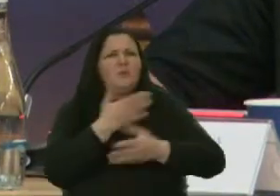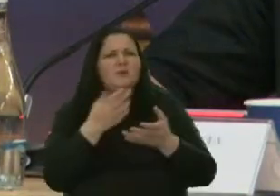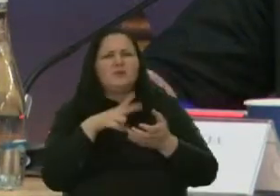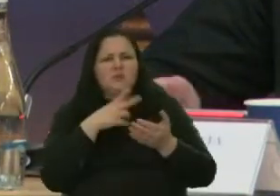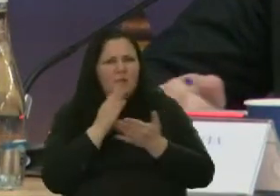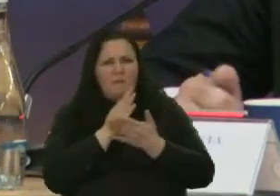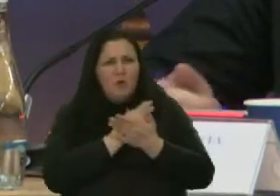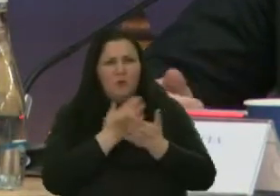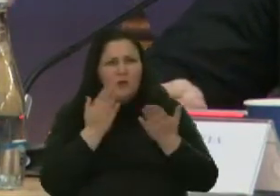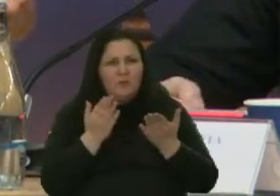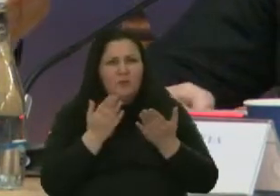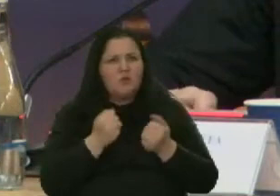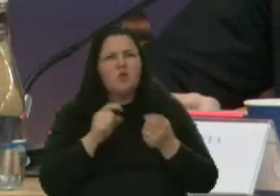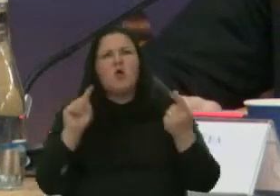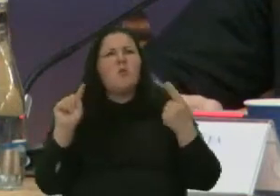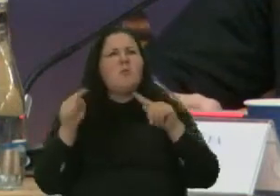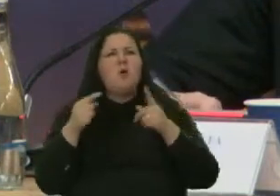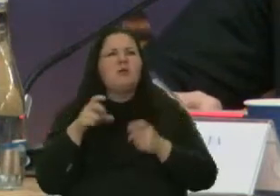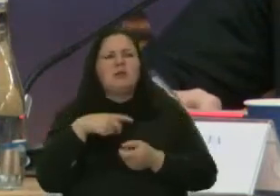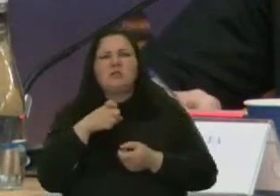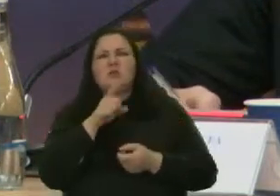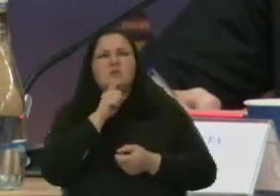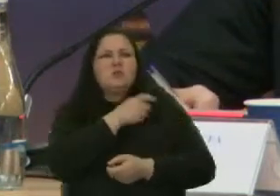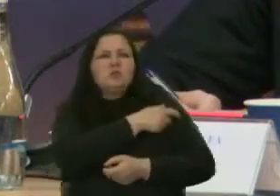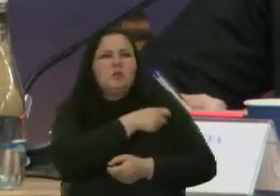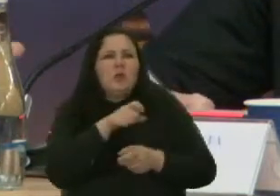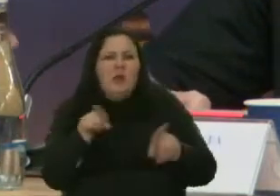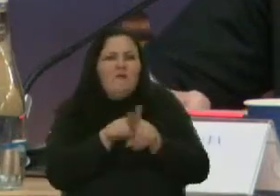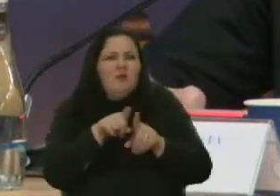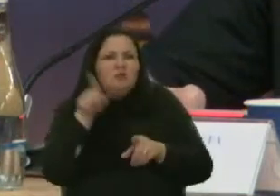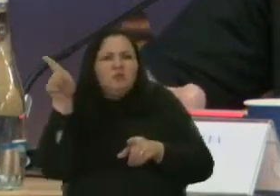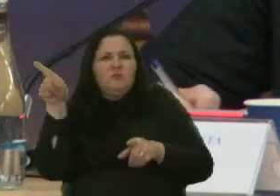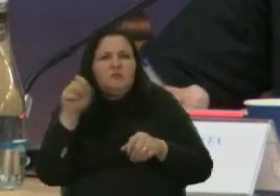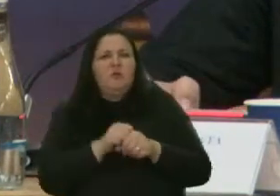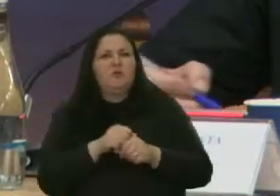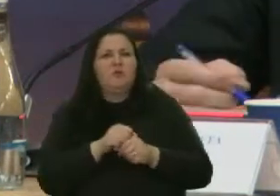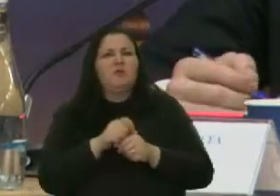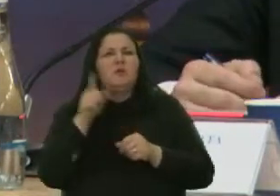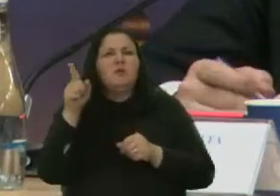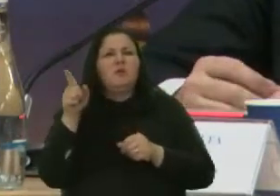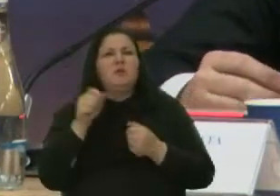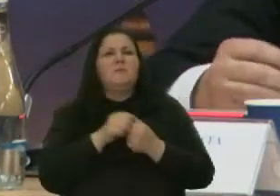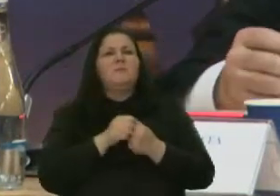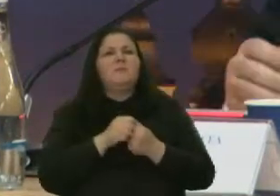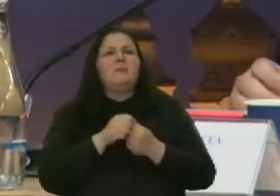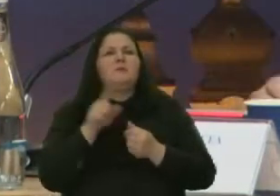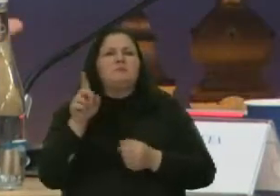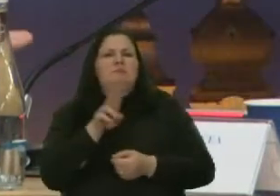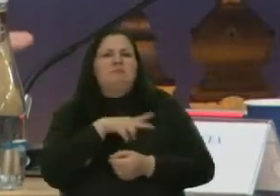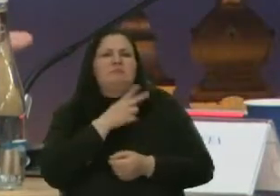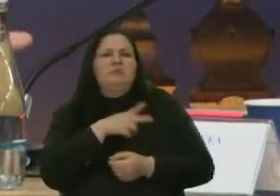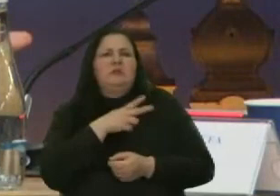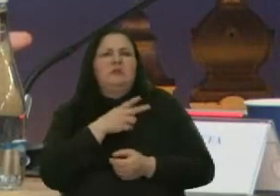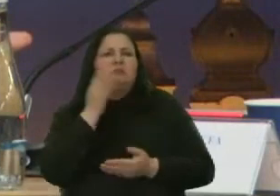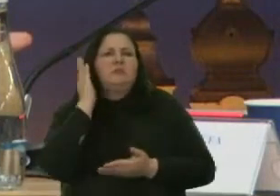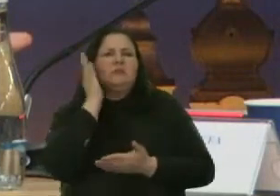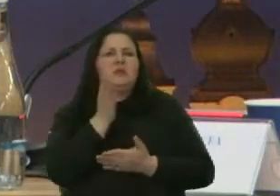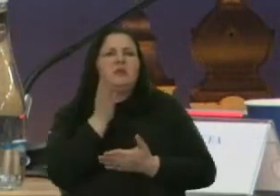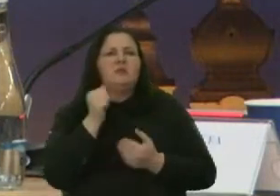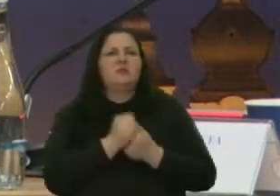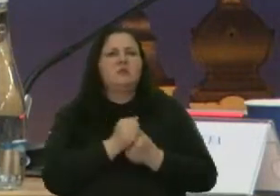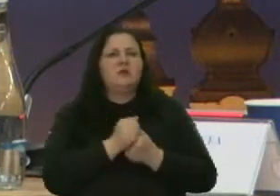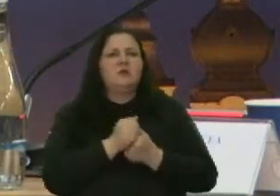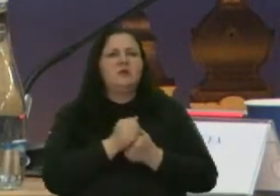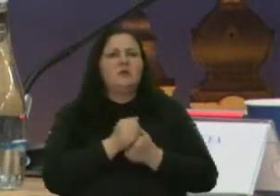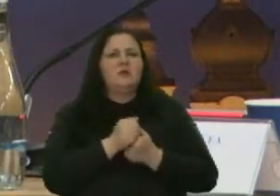Miza problemei că tot politică e numită și Comisia asta cum z și pe consiliere locale că voi vă dați un bot de blam aici direct vă vă vă detona în direct